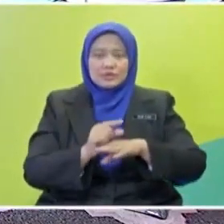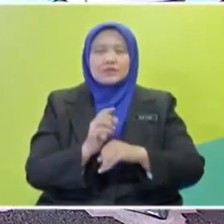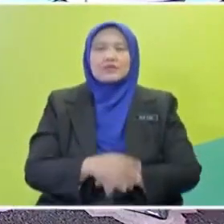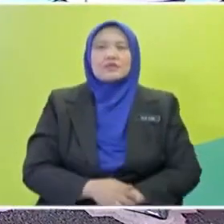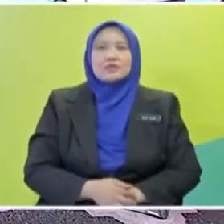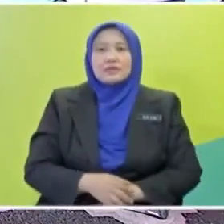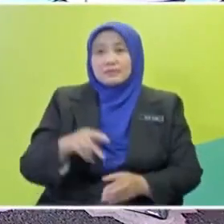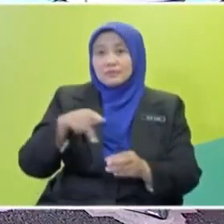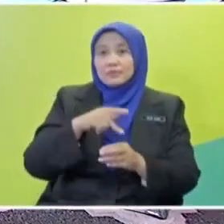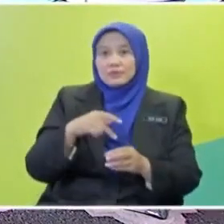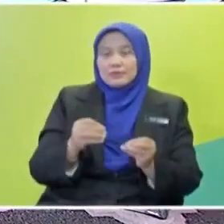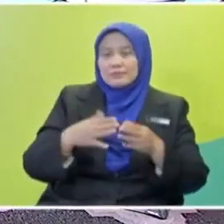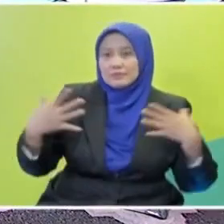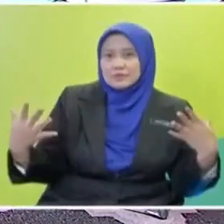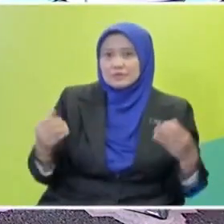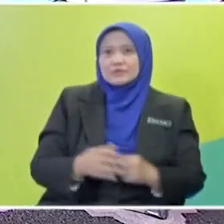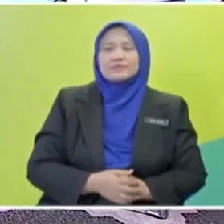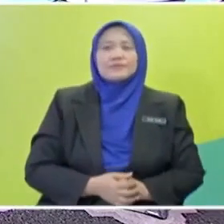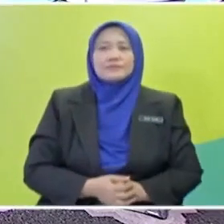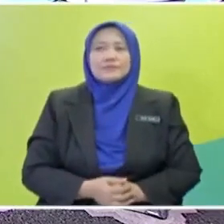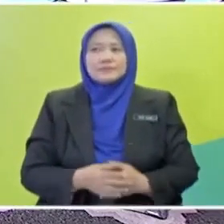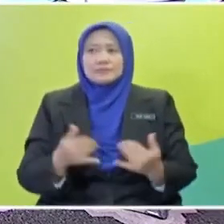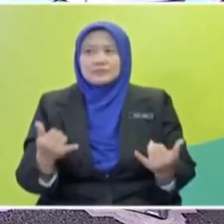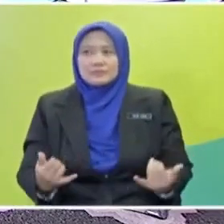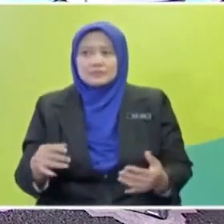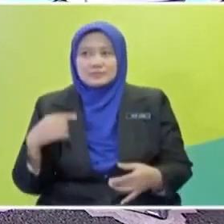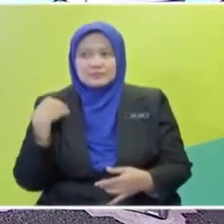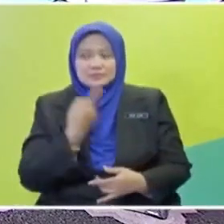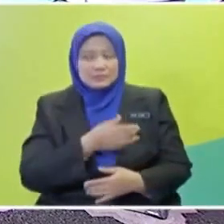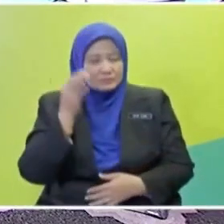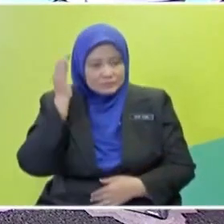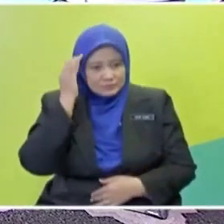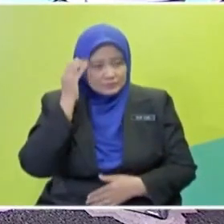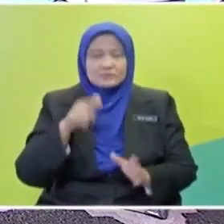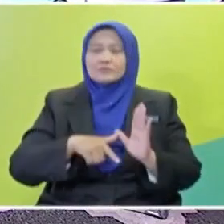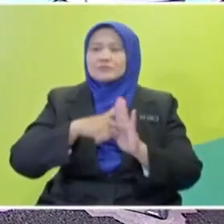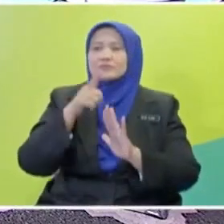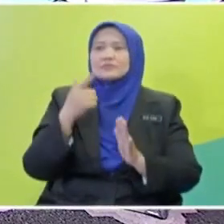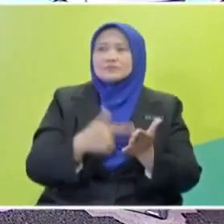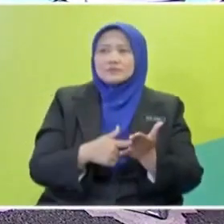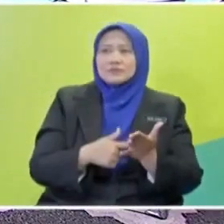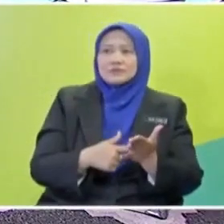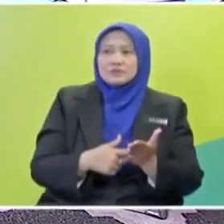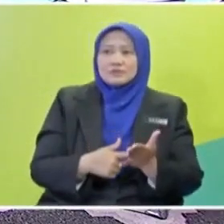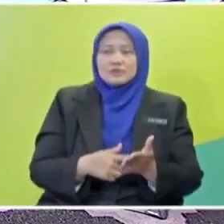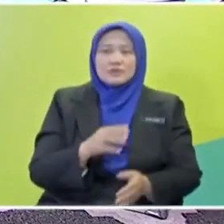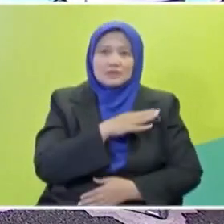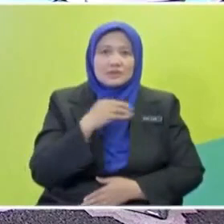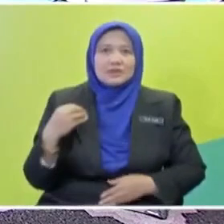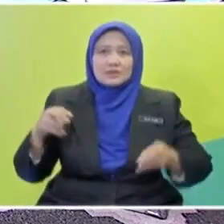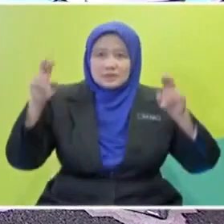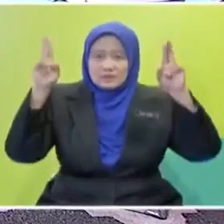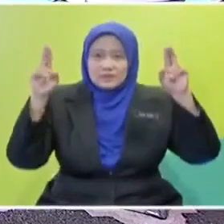Ya cikgu, dan saya pasti kita nak kupas lebih lanjut. Kita nak tahu dan belajar lebih lanjut tentang mata pelajaran dan juga tajuk kita